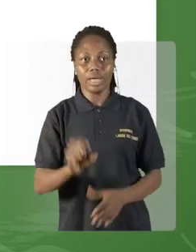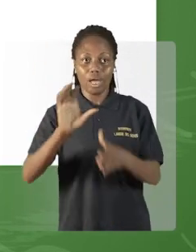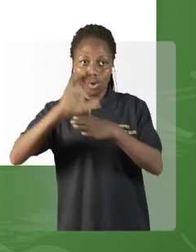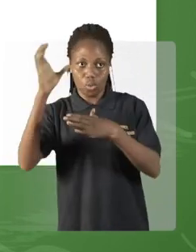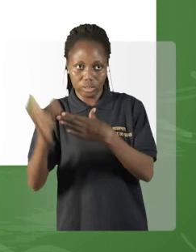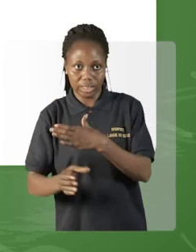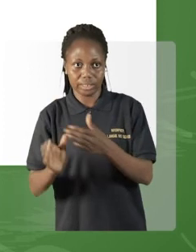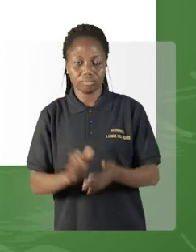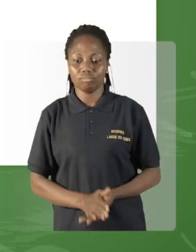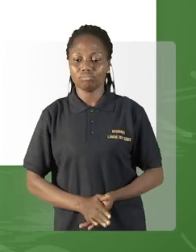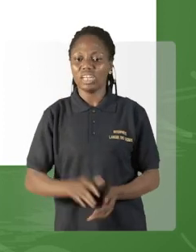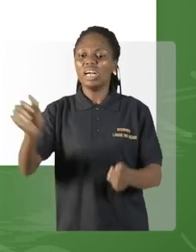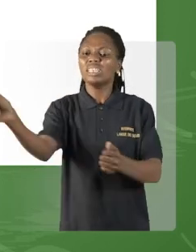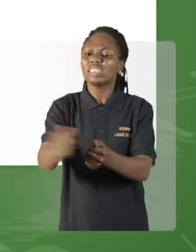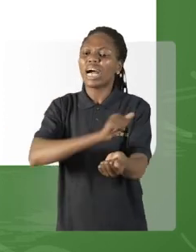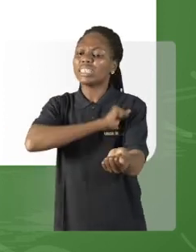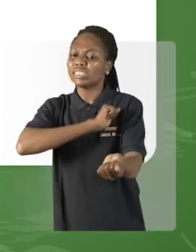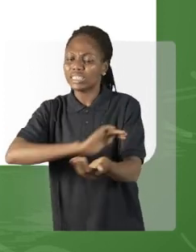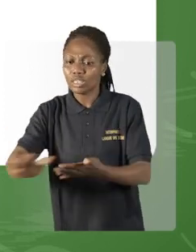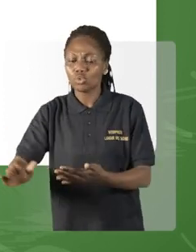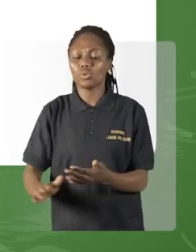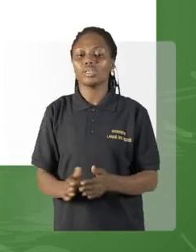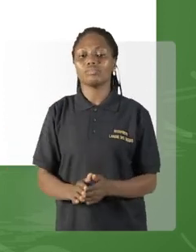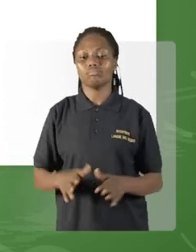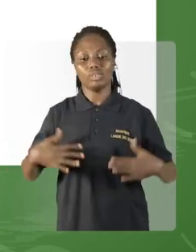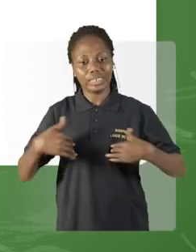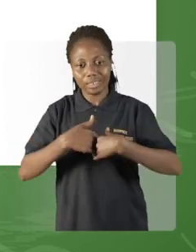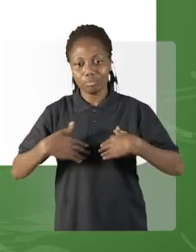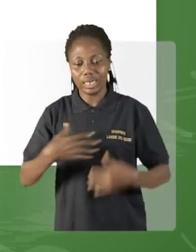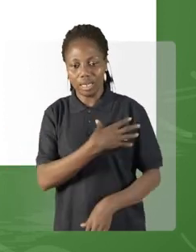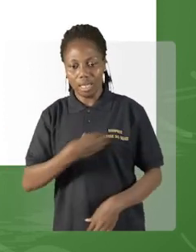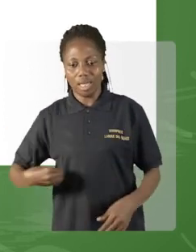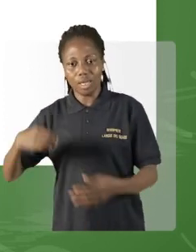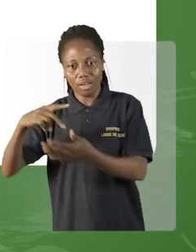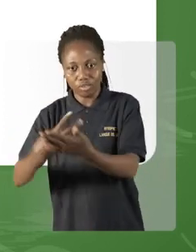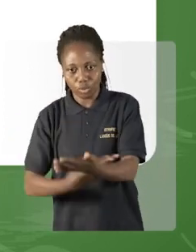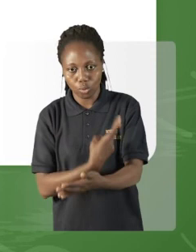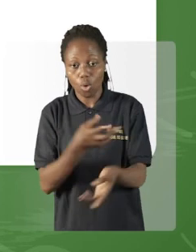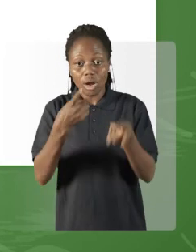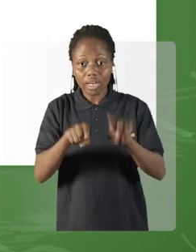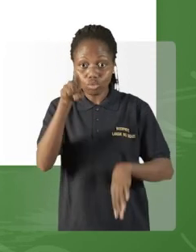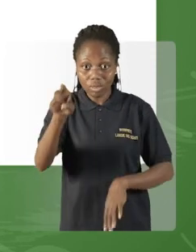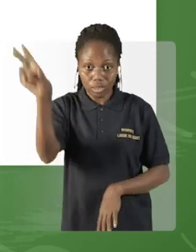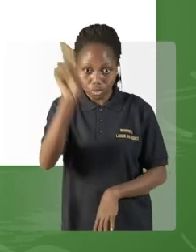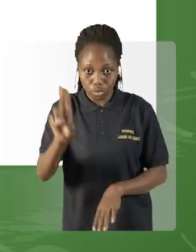premièrement, la destruction de la faune et de la flore.